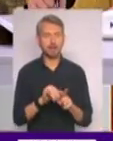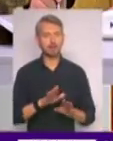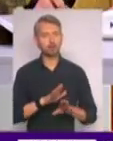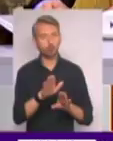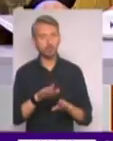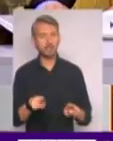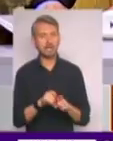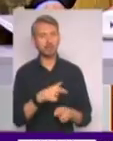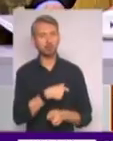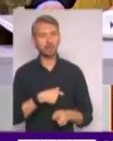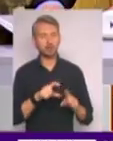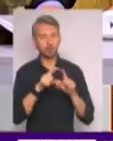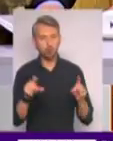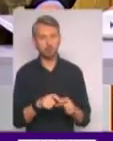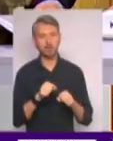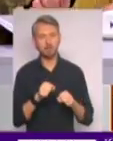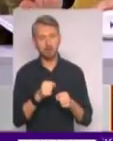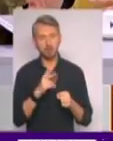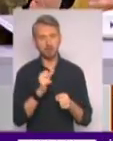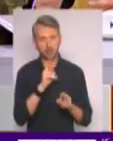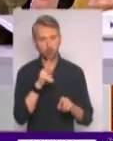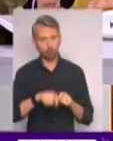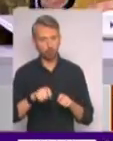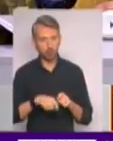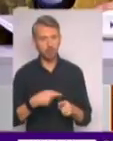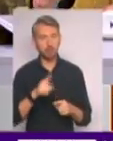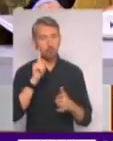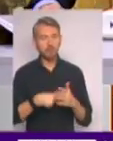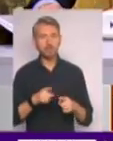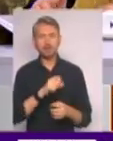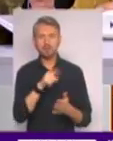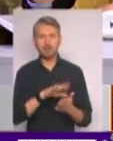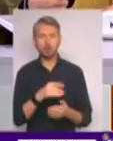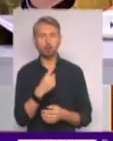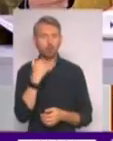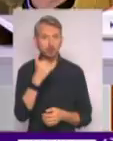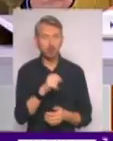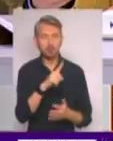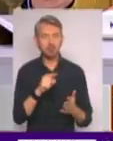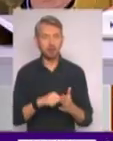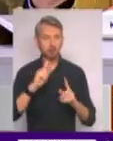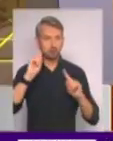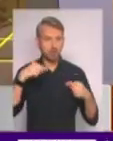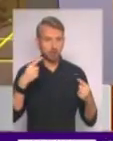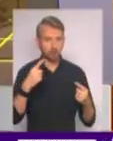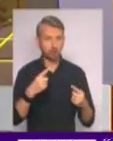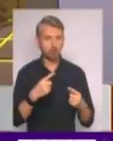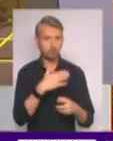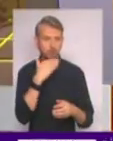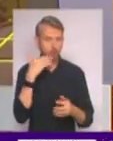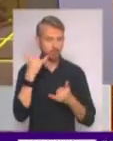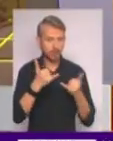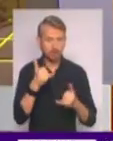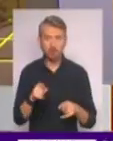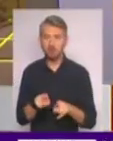заступники, так і депутатський корпус тримаємо на контролі. Тому що, це, повірте, це питання не одного дзвінка, це питання шаленого Це питання зараз, на жаль,